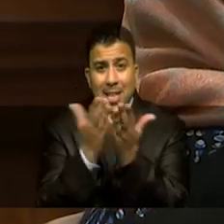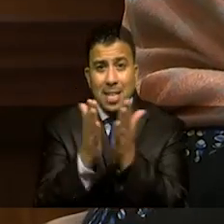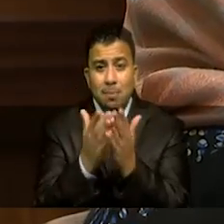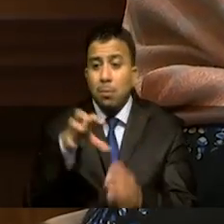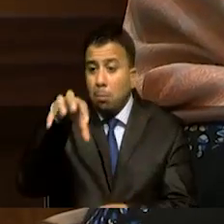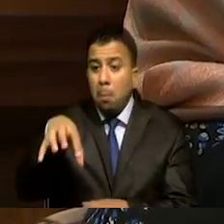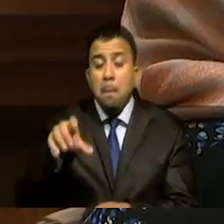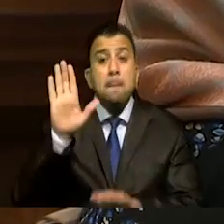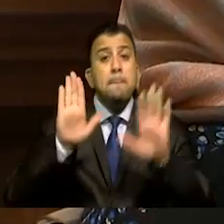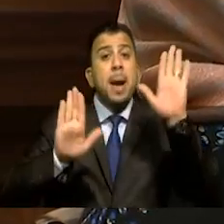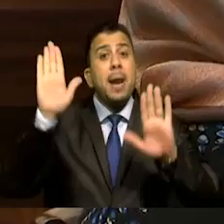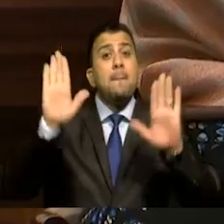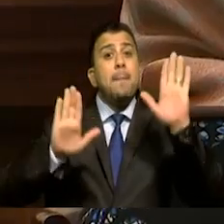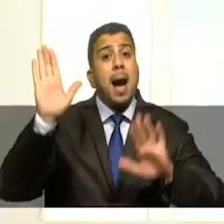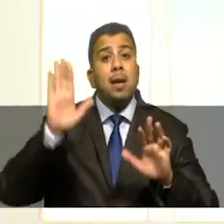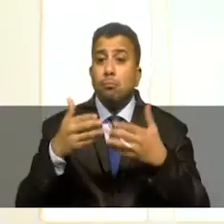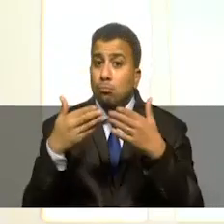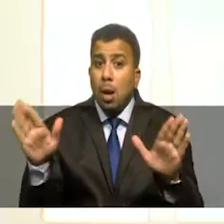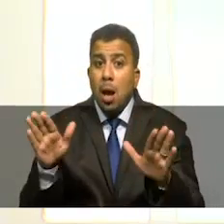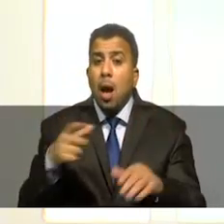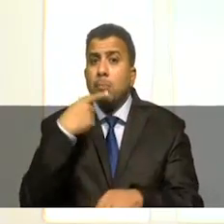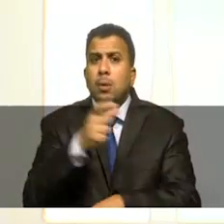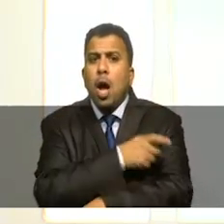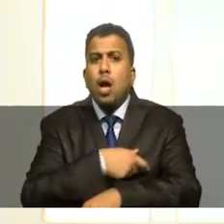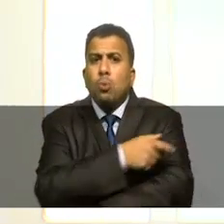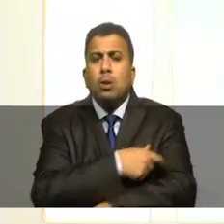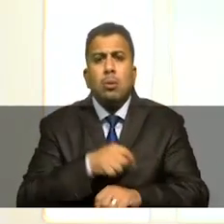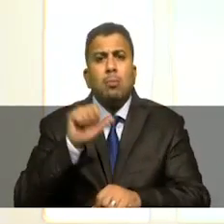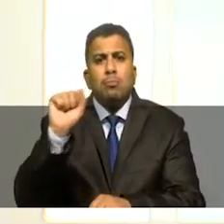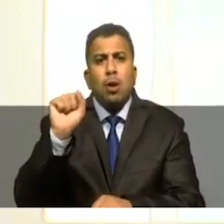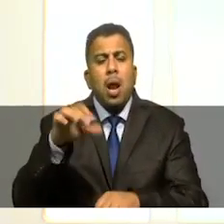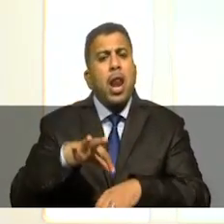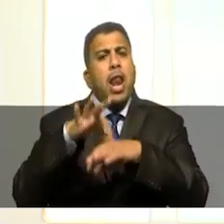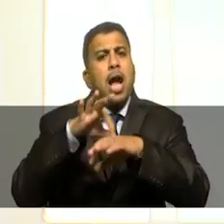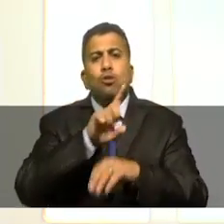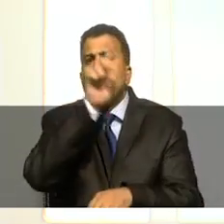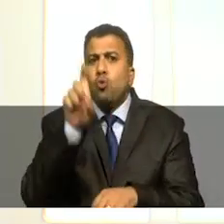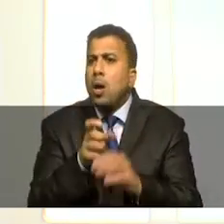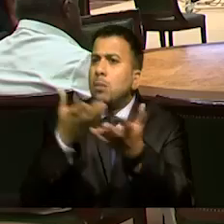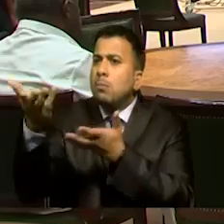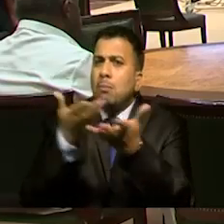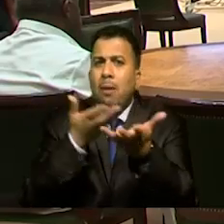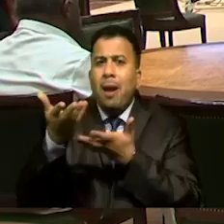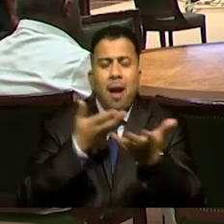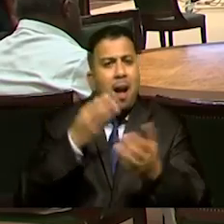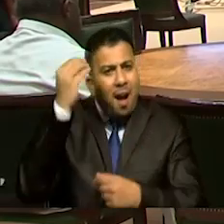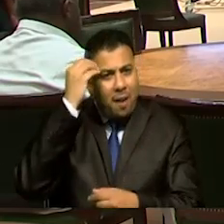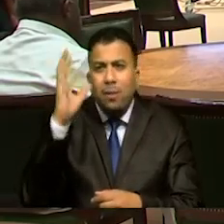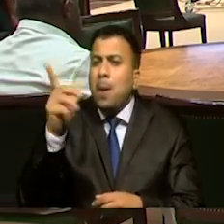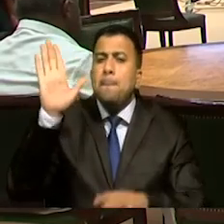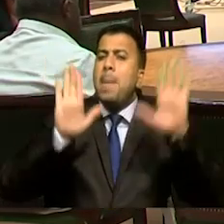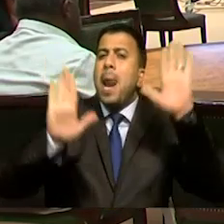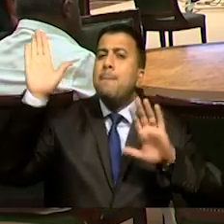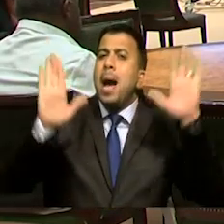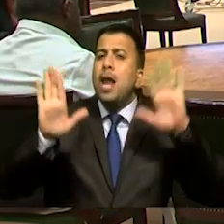ثقافيا برلمانيا يتيح اللقاء بين أعضاء وعضوات المجلس والجمهور ليعرف بالمجلس كوجهة